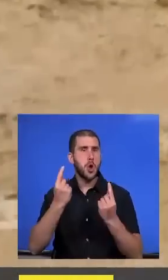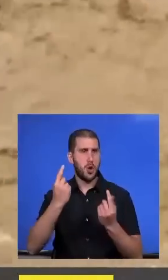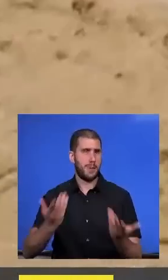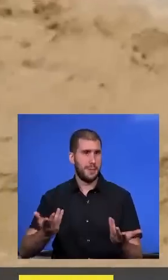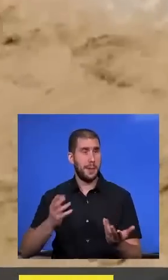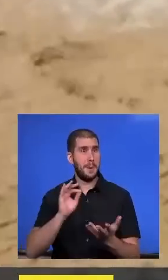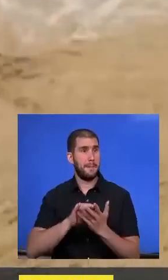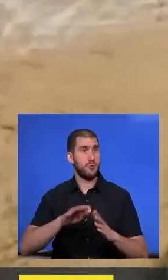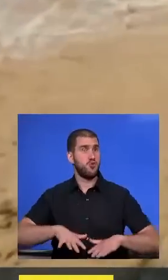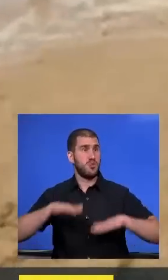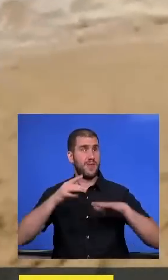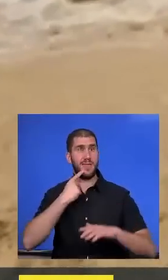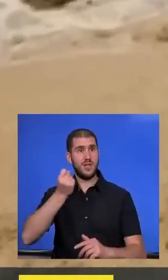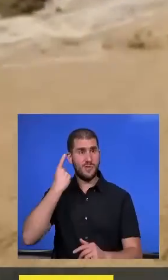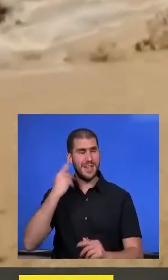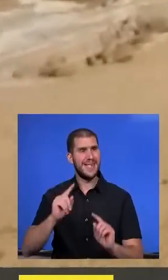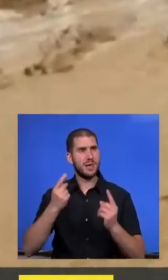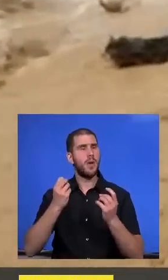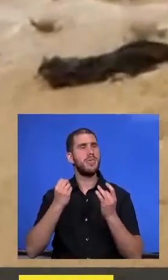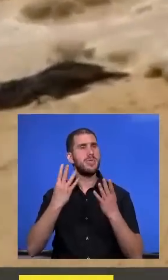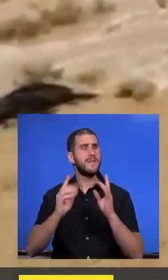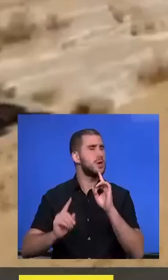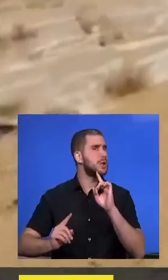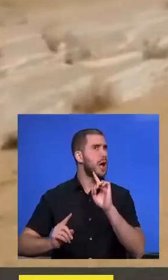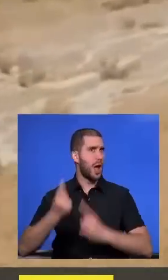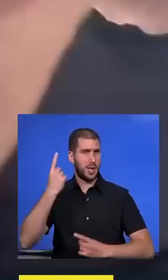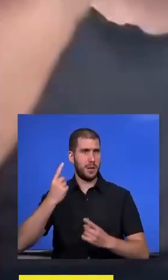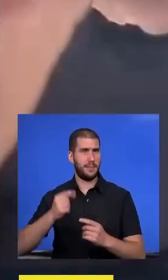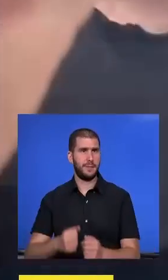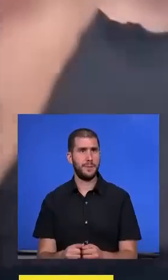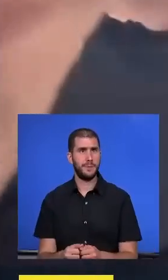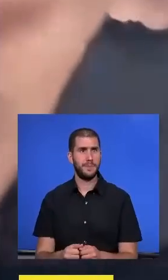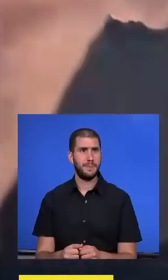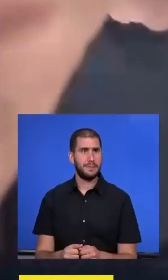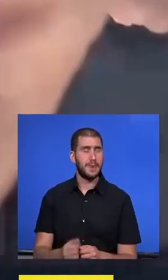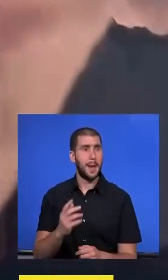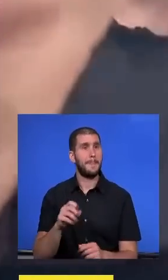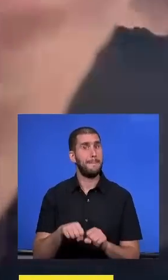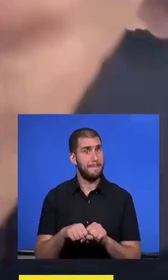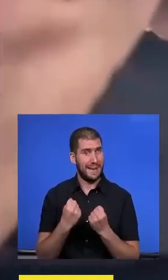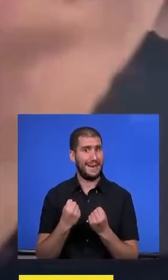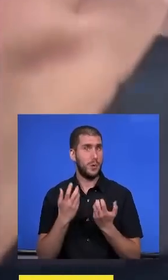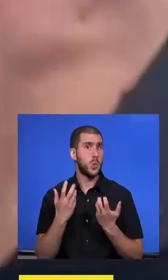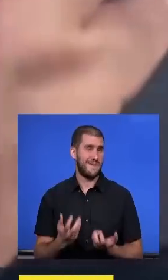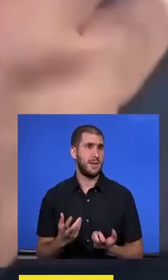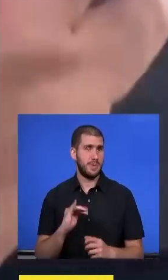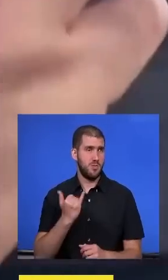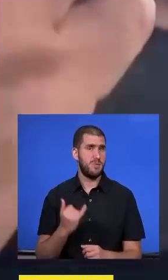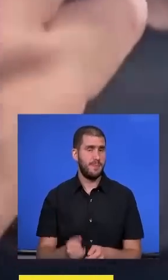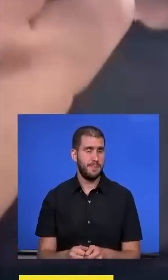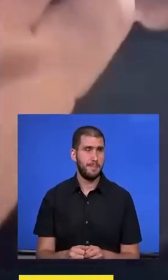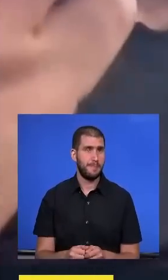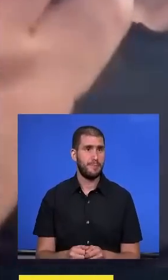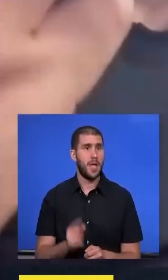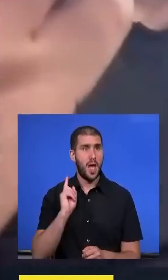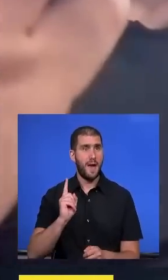כאשר השיטפון בשבוע שעבר היה אירוע טבע יוצא דופן בעוצמתו. מחיר פה למחיר כבד, אבל